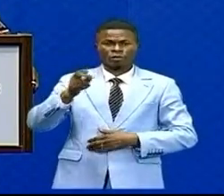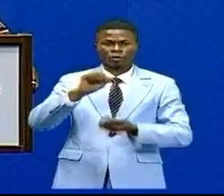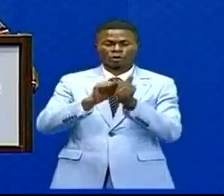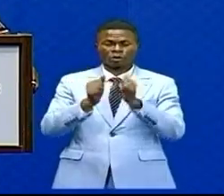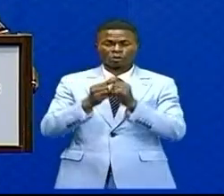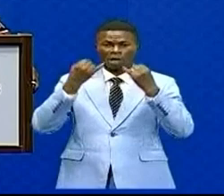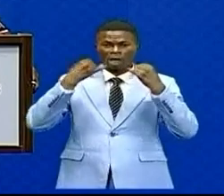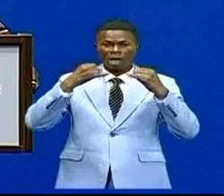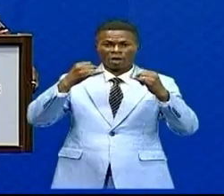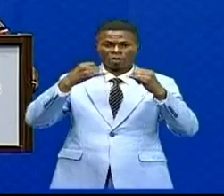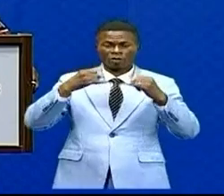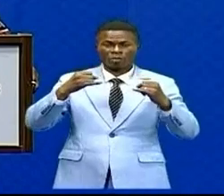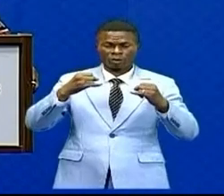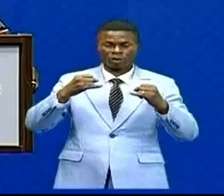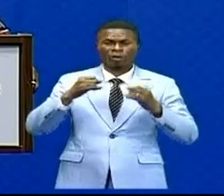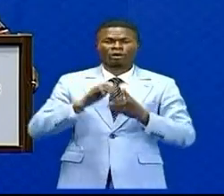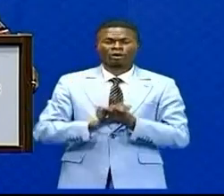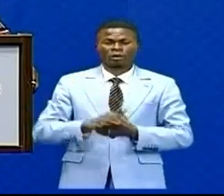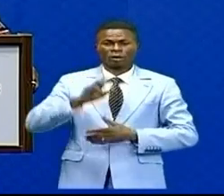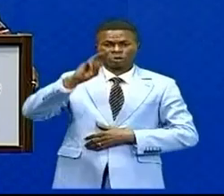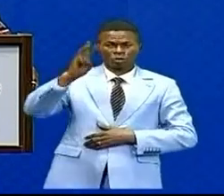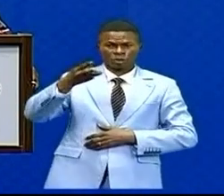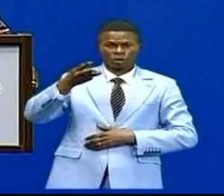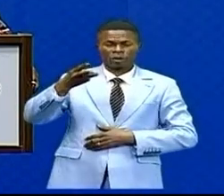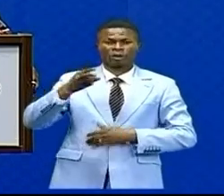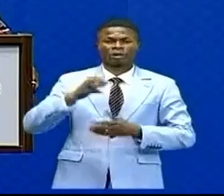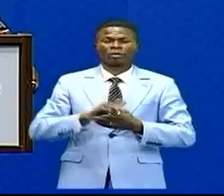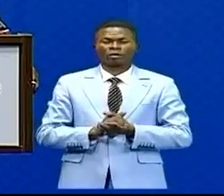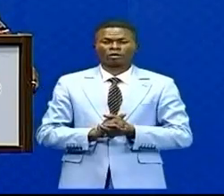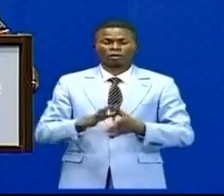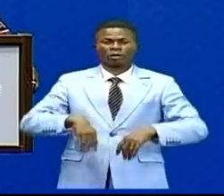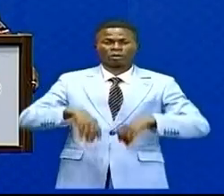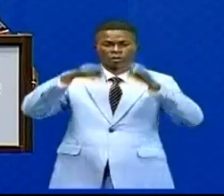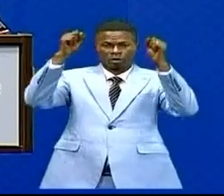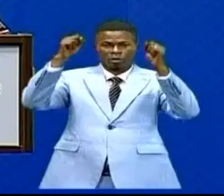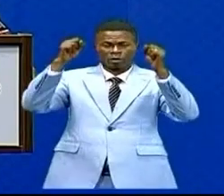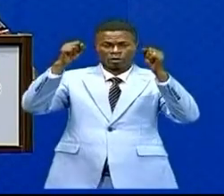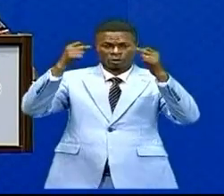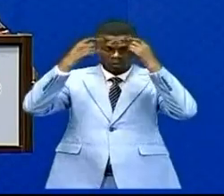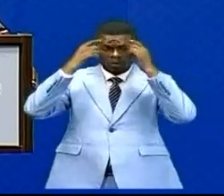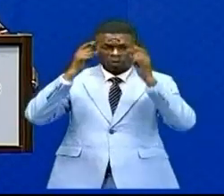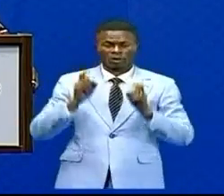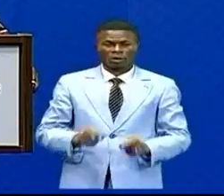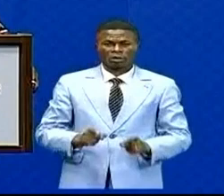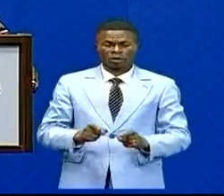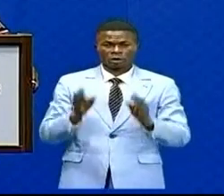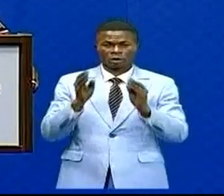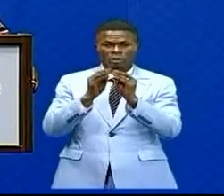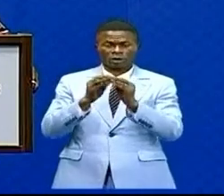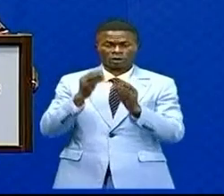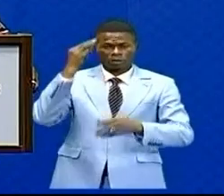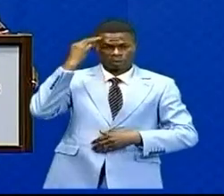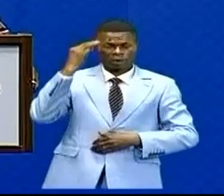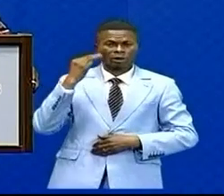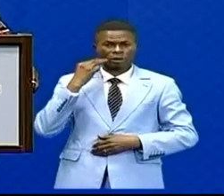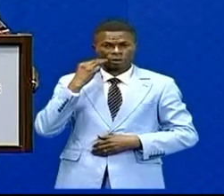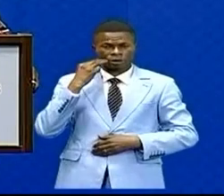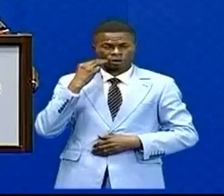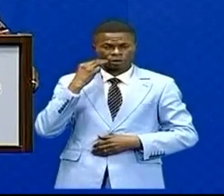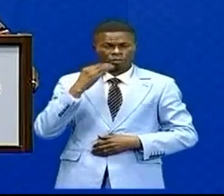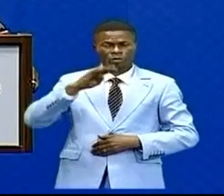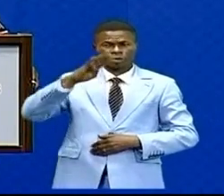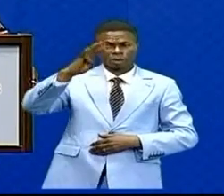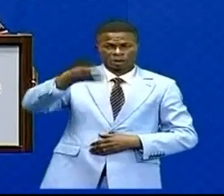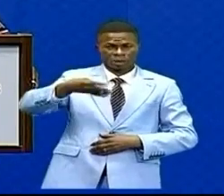d'information. 3. Approbation d'un relevé des décisions du Conseil des ministres.